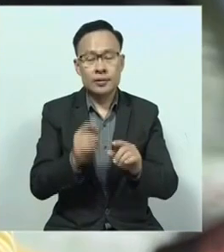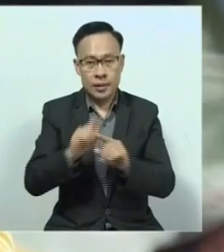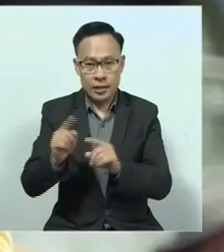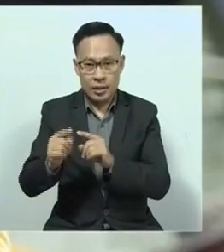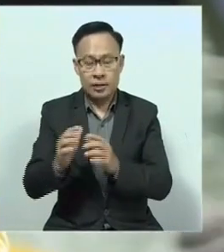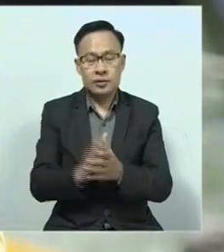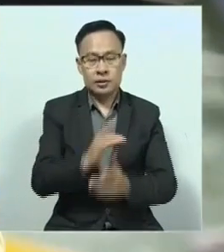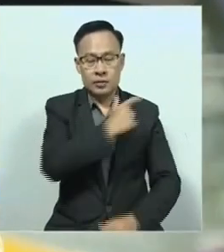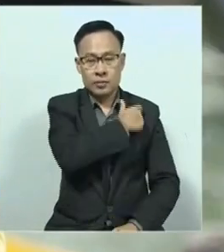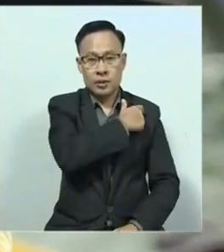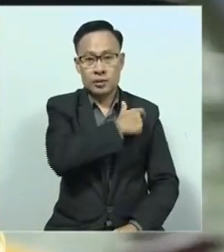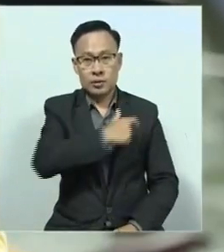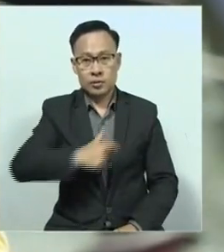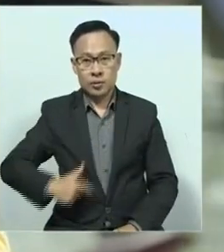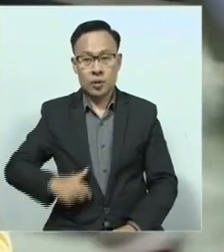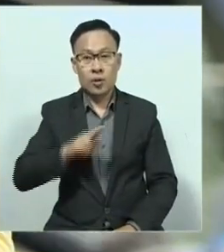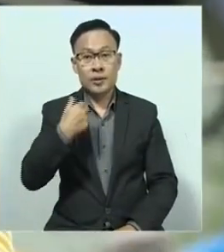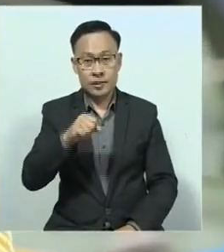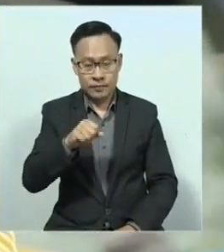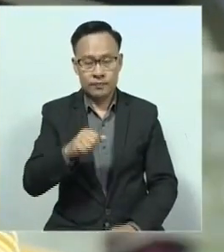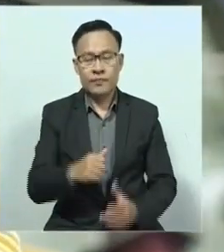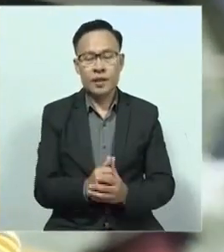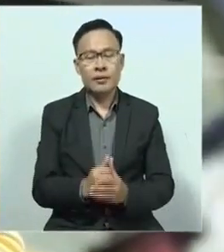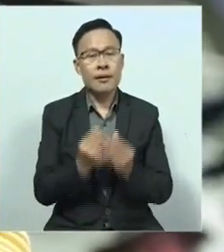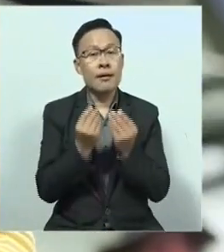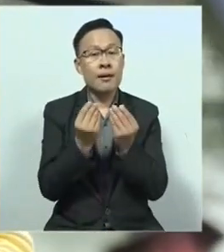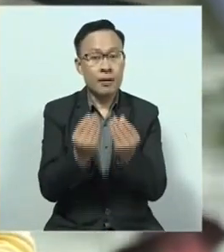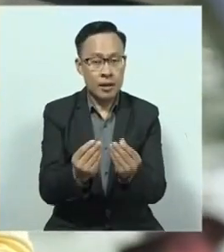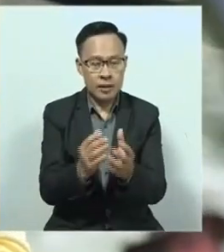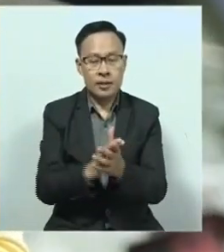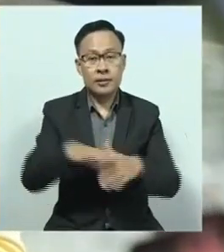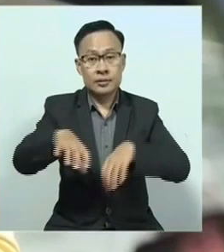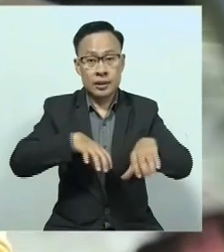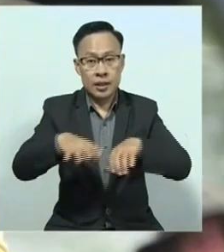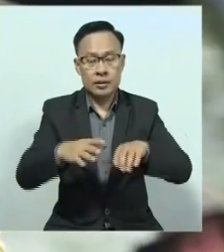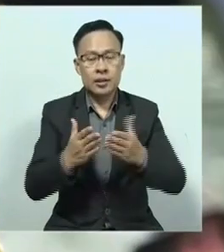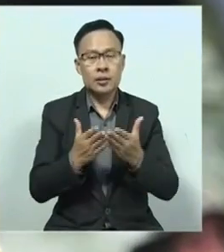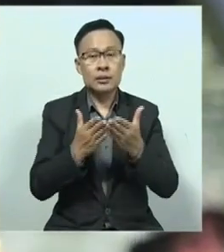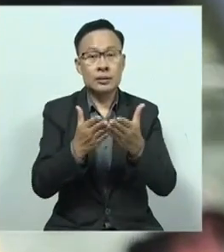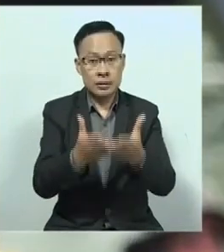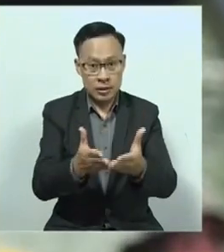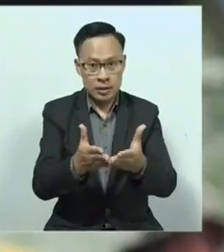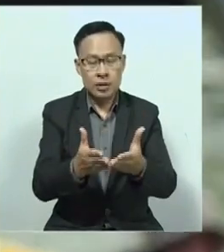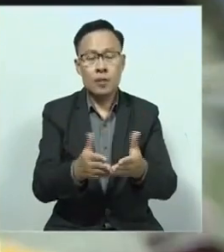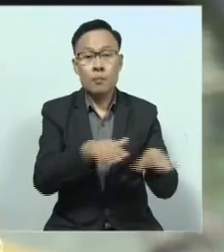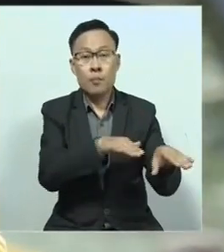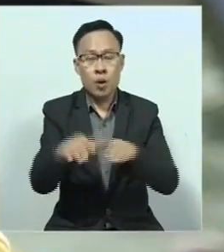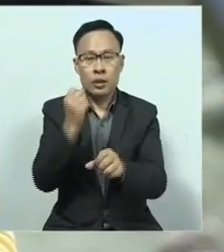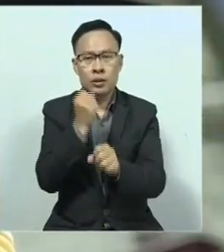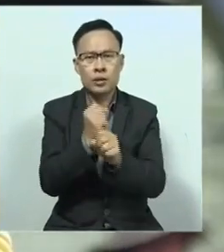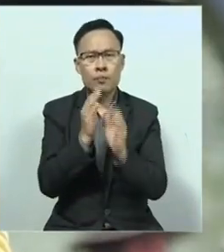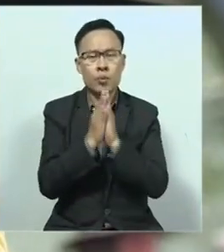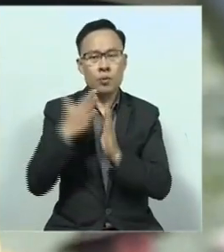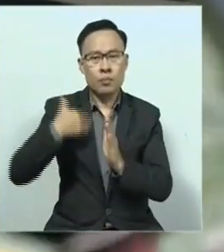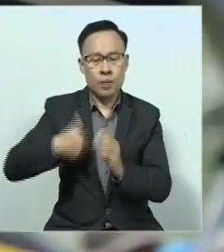งพระบาทสมเด็จพระเจ้าอยู่หัวทรงพระกรุณาโปรดเกล้าโปรดกระหม่อมให้จัดการพระราชพิธีขึ้นพร้อมกันกับการ